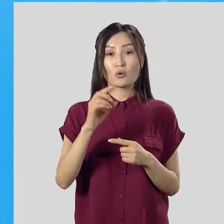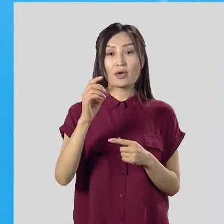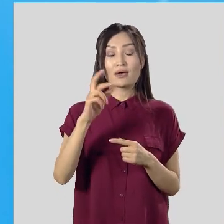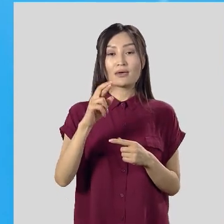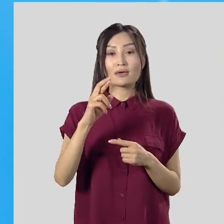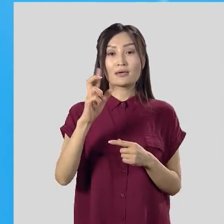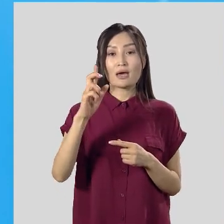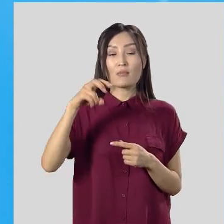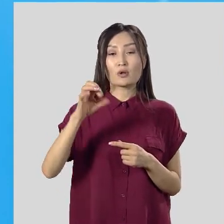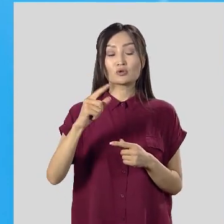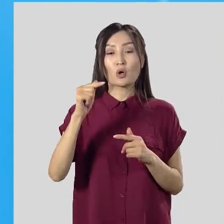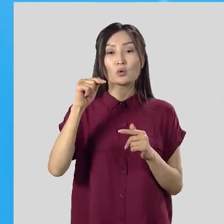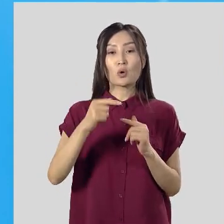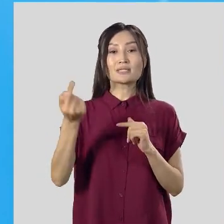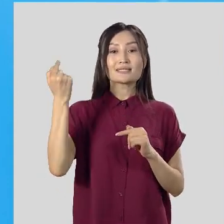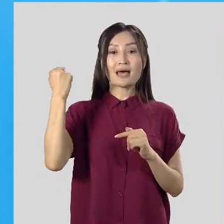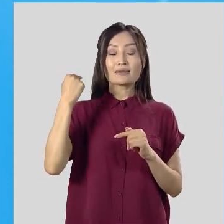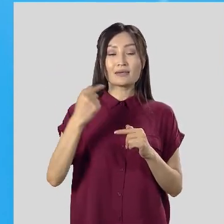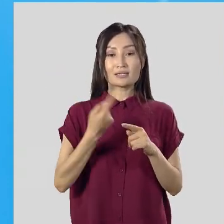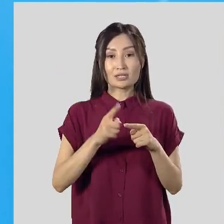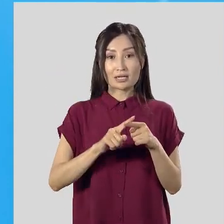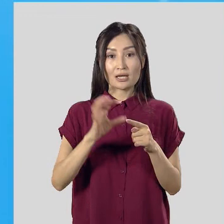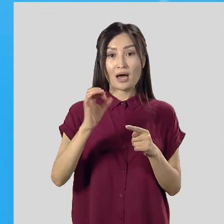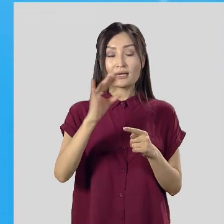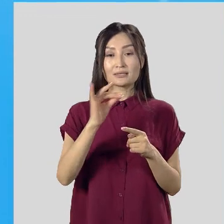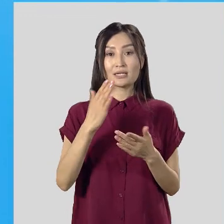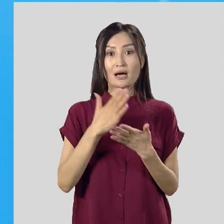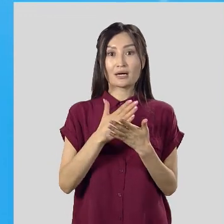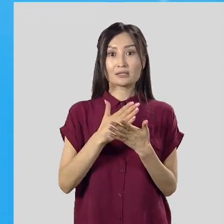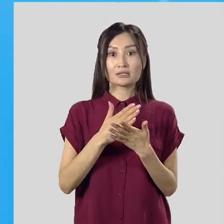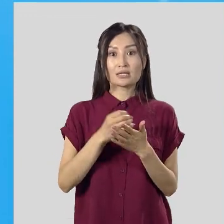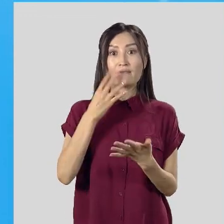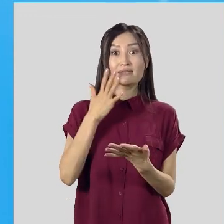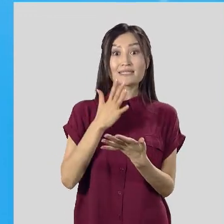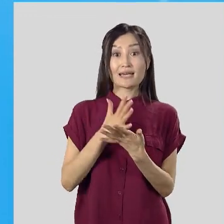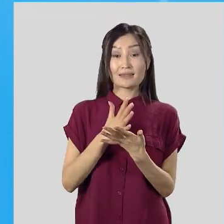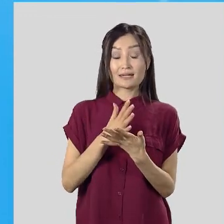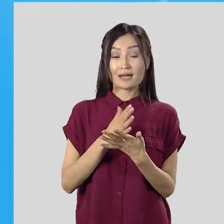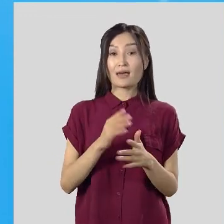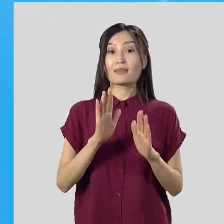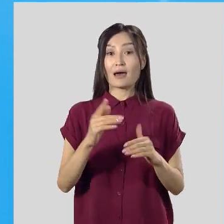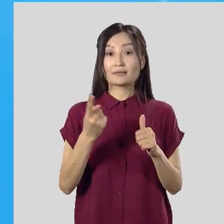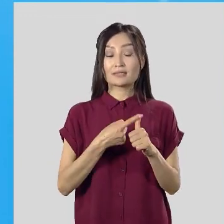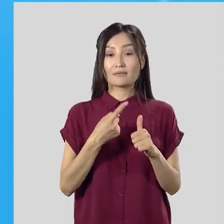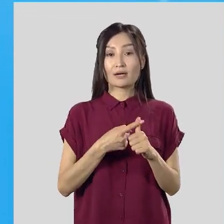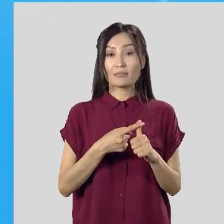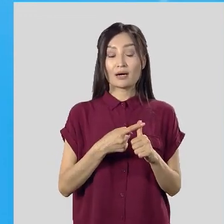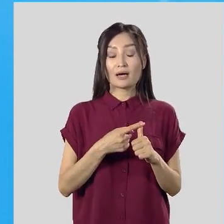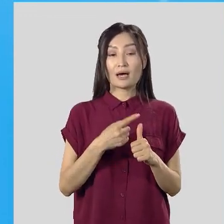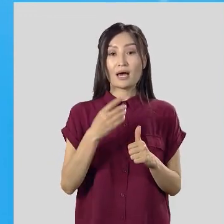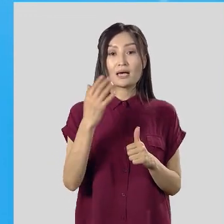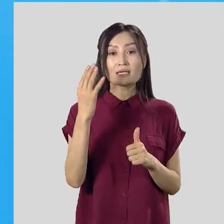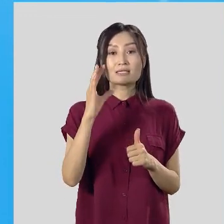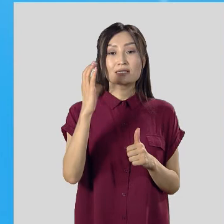ось, то задняя часть этой оси окажется как раз в центре так называемого слепого